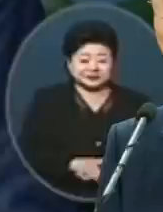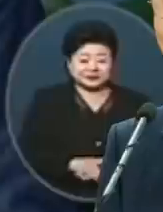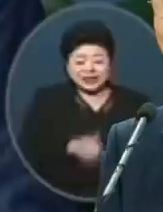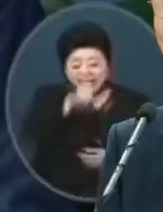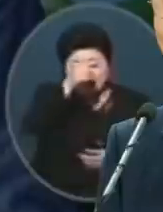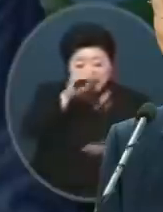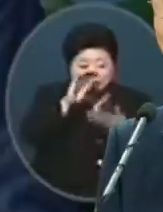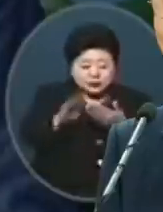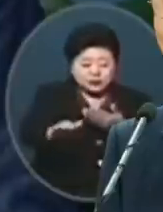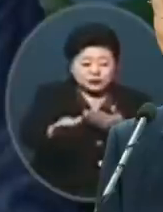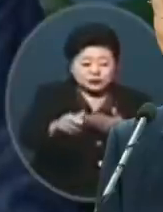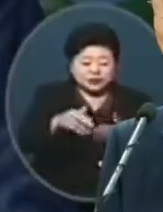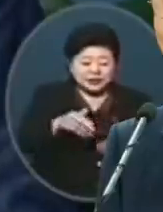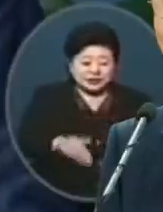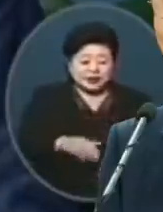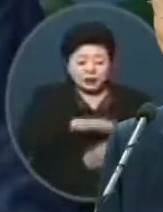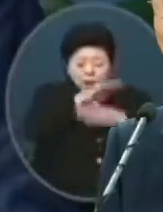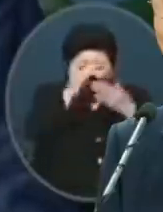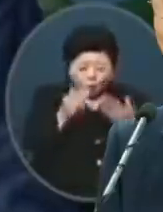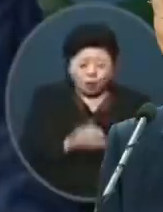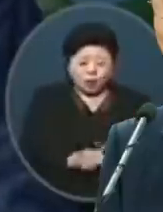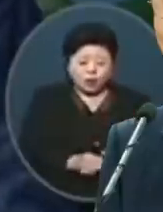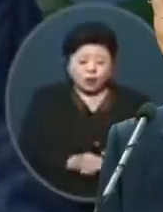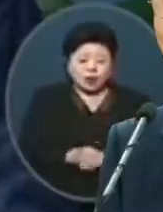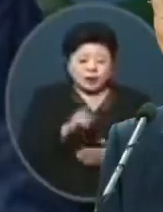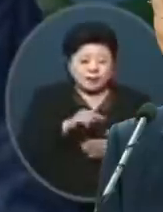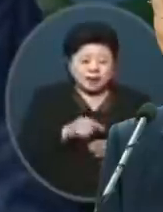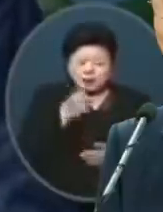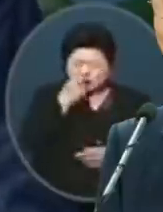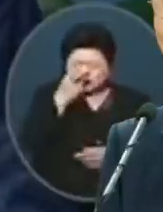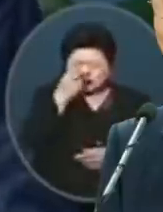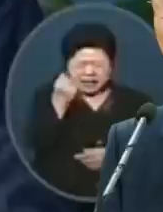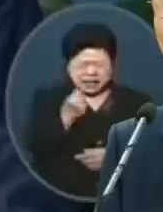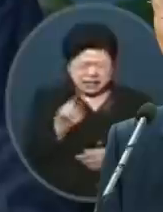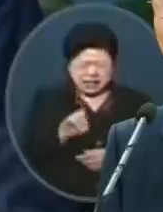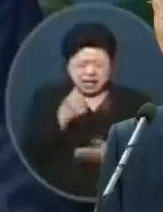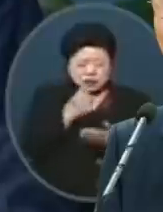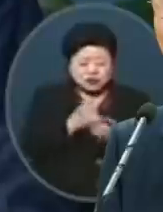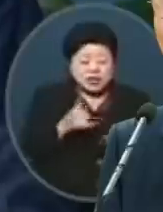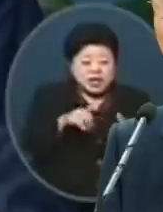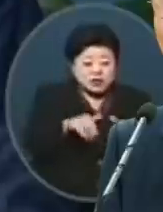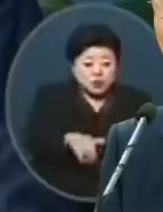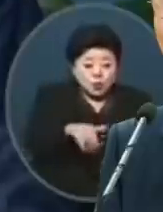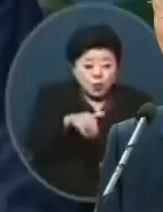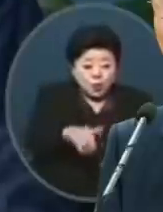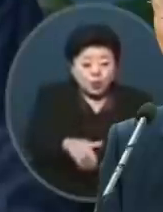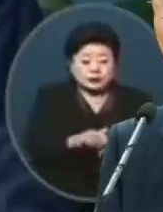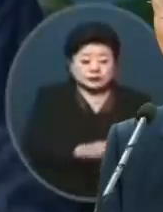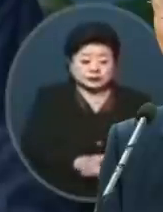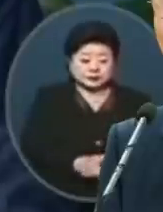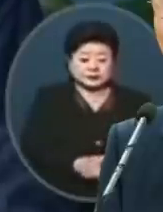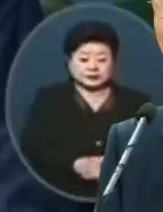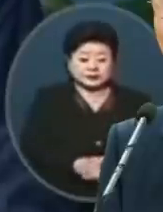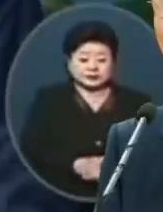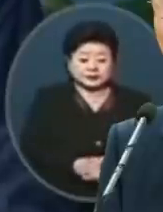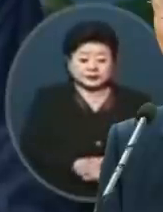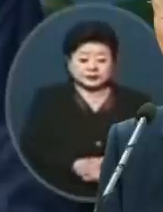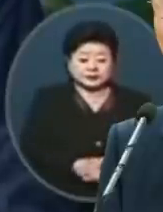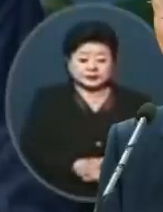아담 이후 태어난 인간은 모두 심성이 부패한 죄의 종이었는데